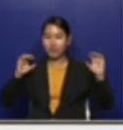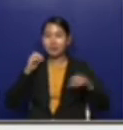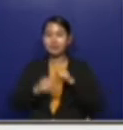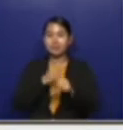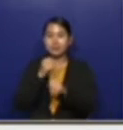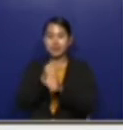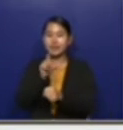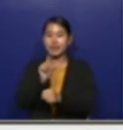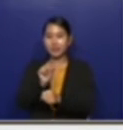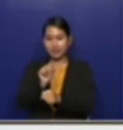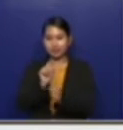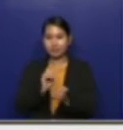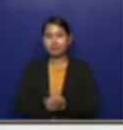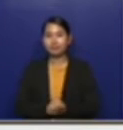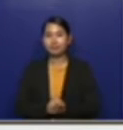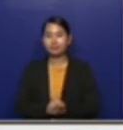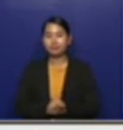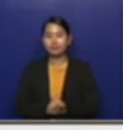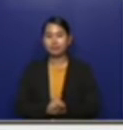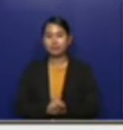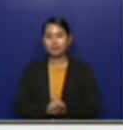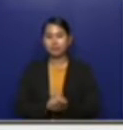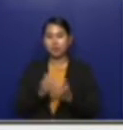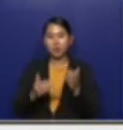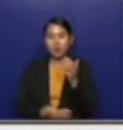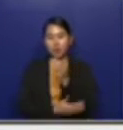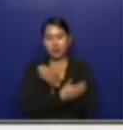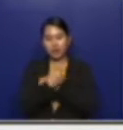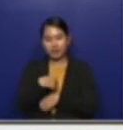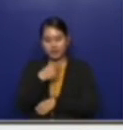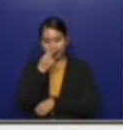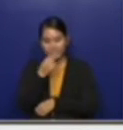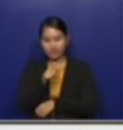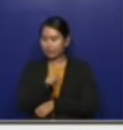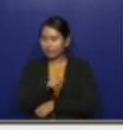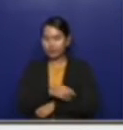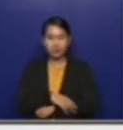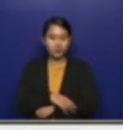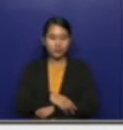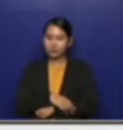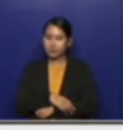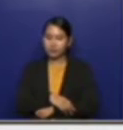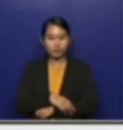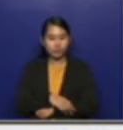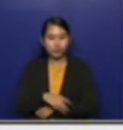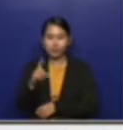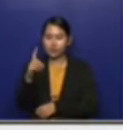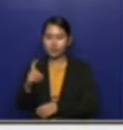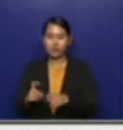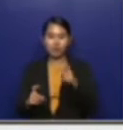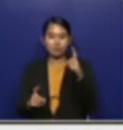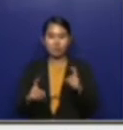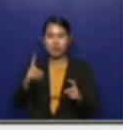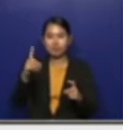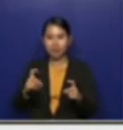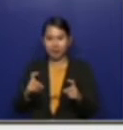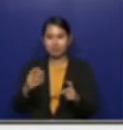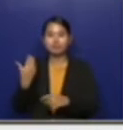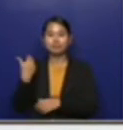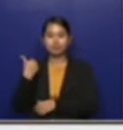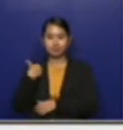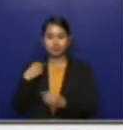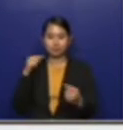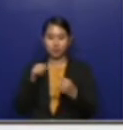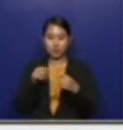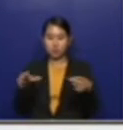ปีได้มีโอกาสเห็นความสูญเสียเลือดเนื้อของประชาชนโดยเฉพาะนิสิต